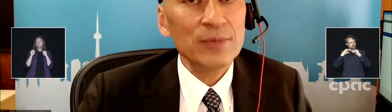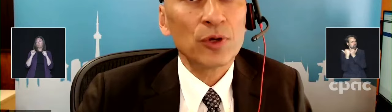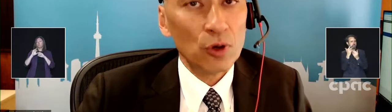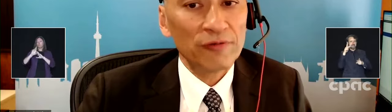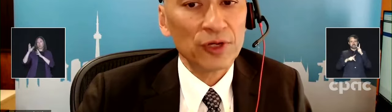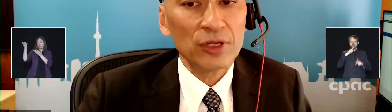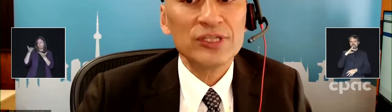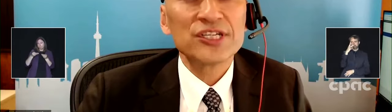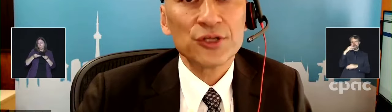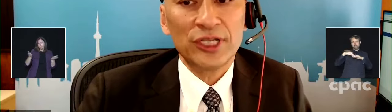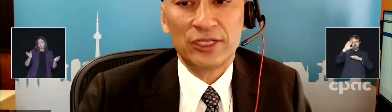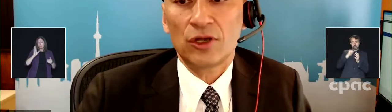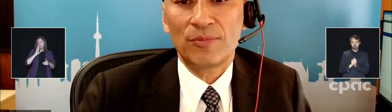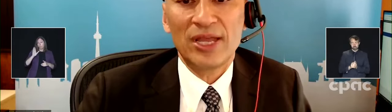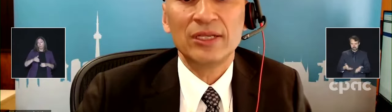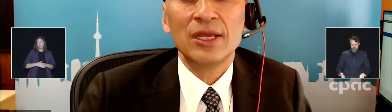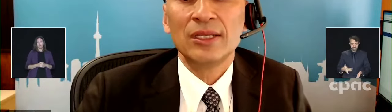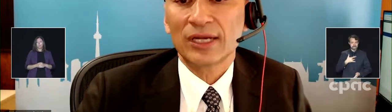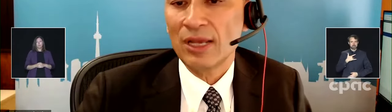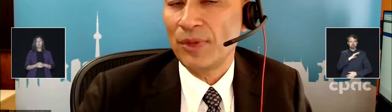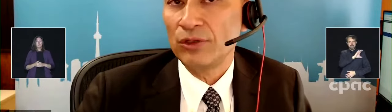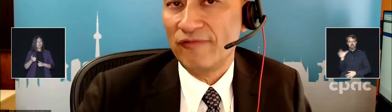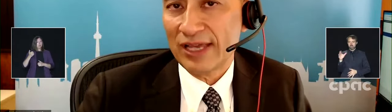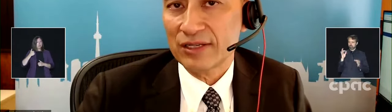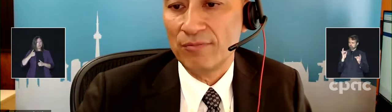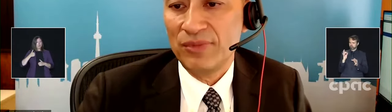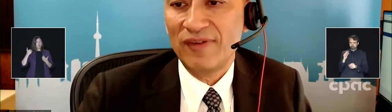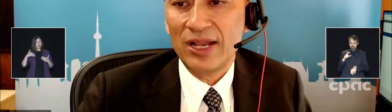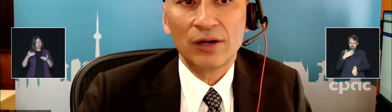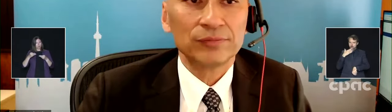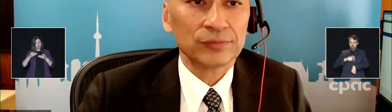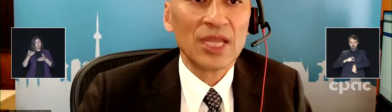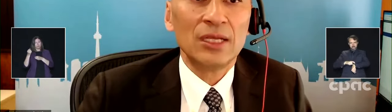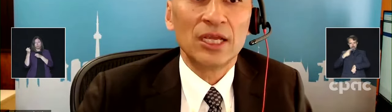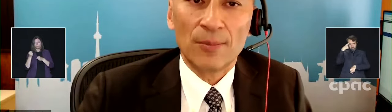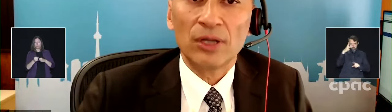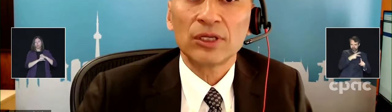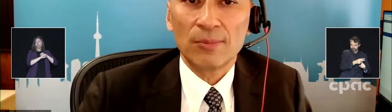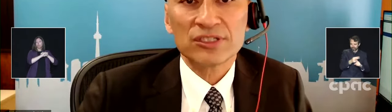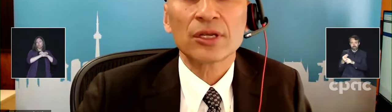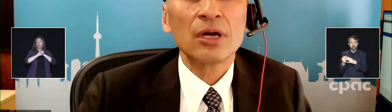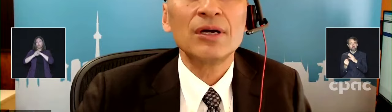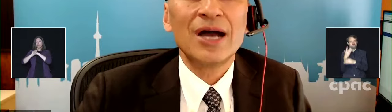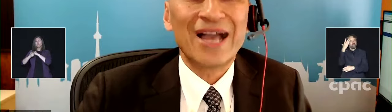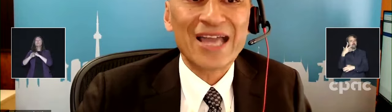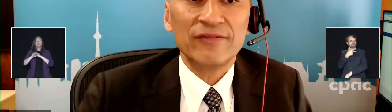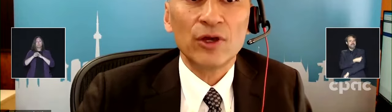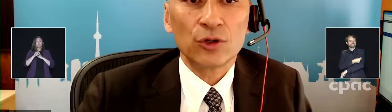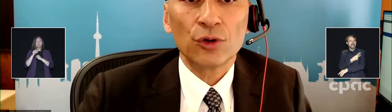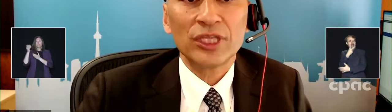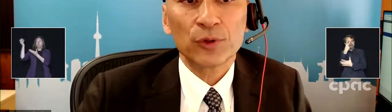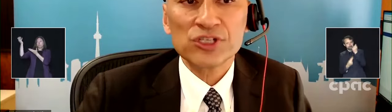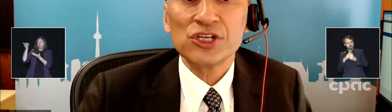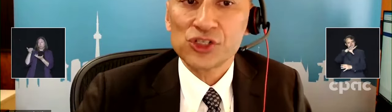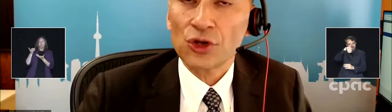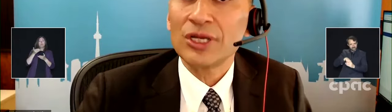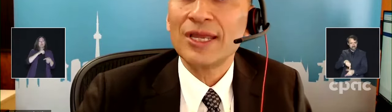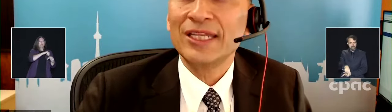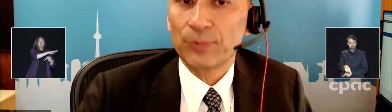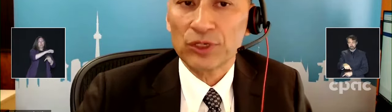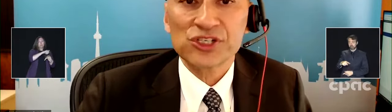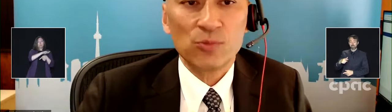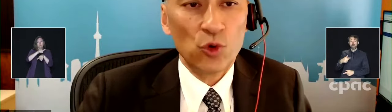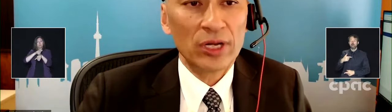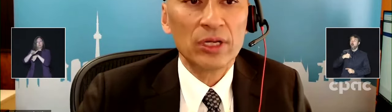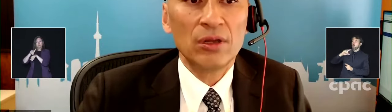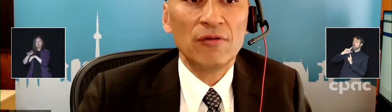offrir une solide campagne de rappel du vaccin bivalent. Les commandes commenceront à arriver au cours des prochains jours et